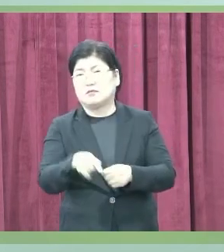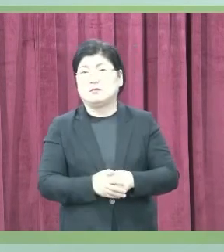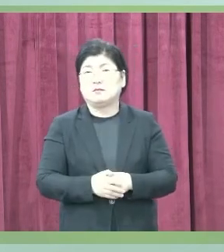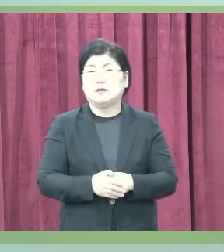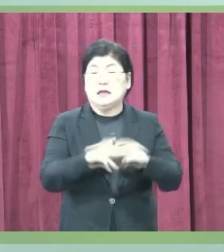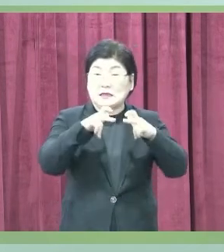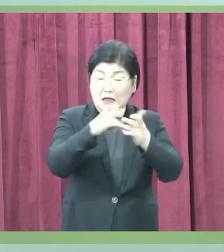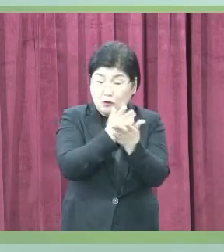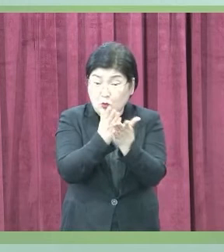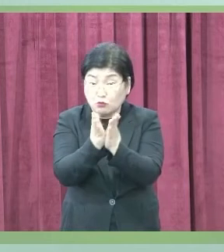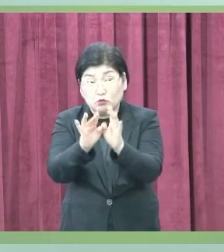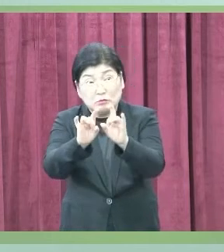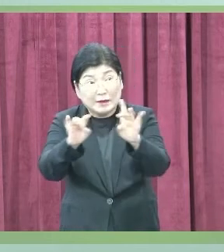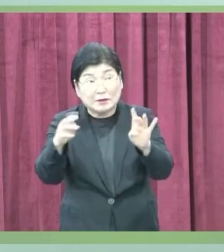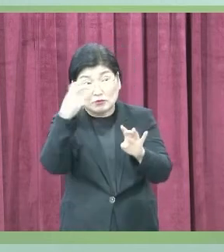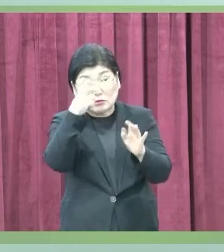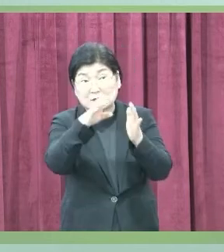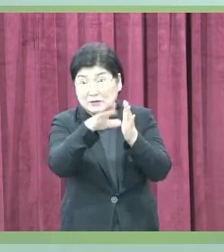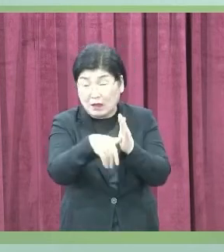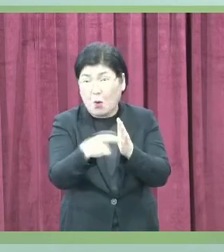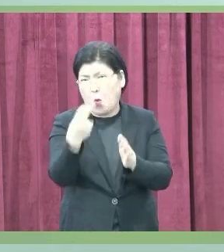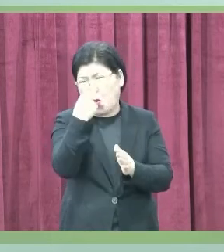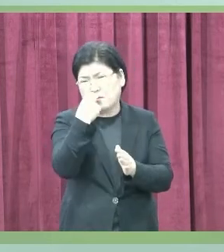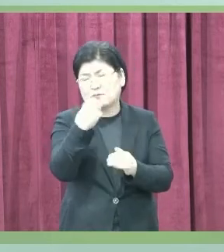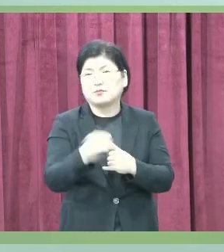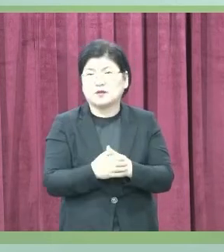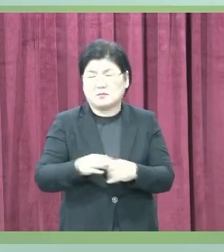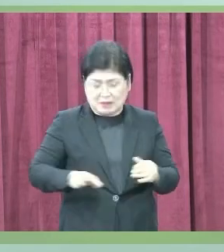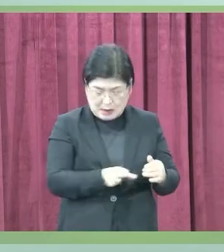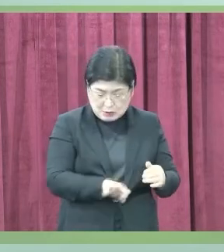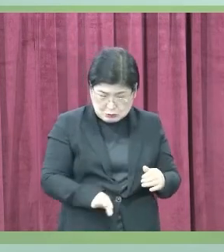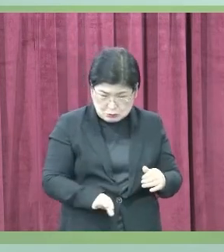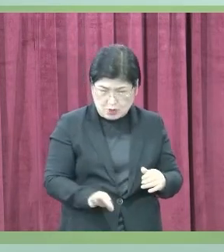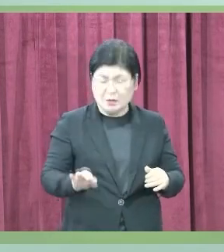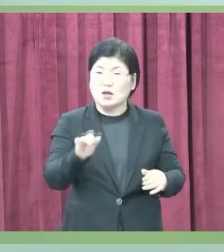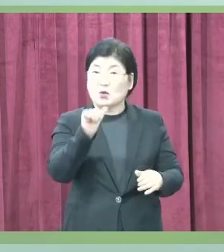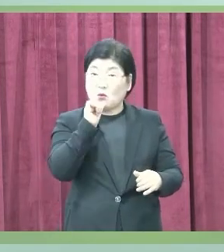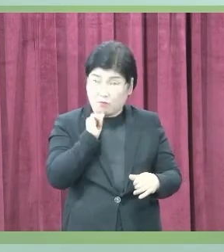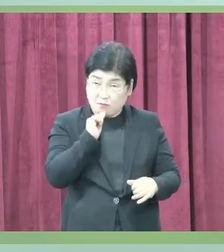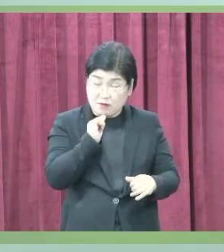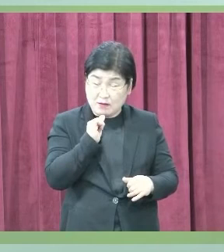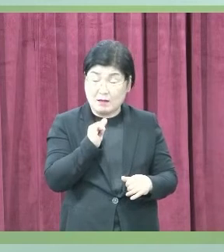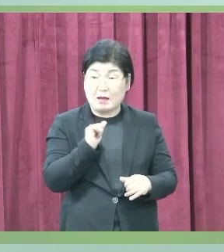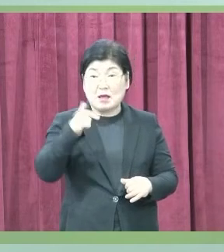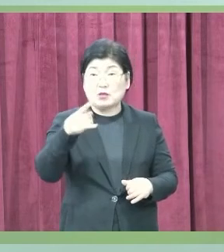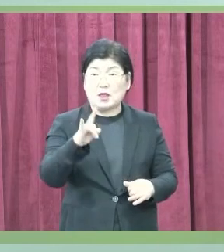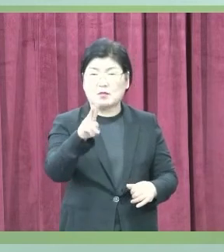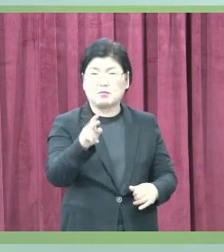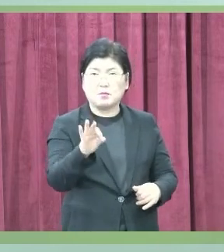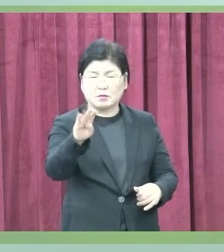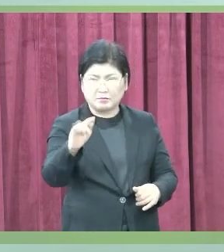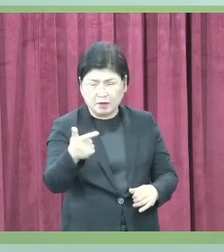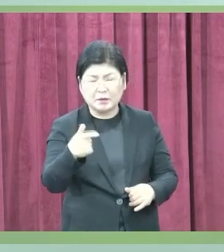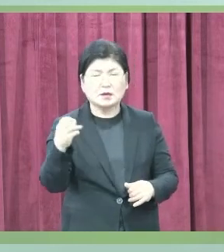장애 유형별 조사망률은 호흡기가 가장 높고 장루, 요루, 신장, 뇌병변,